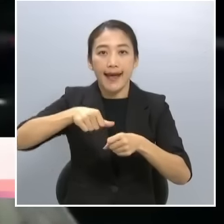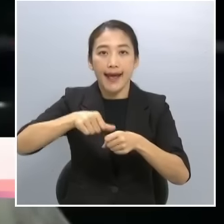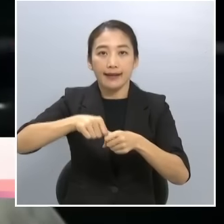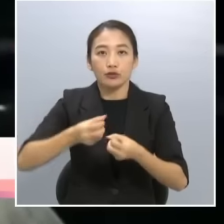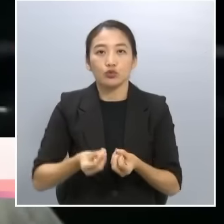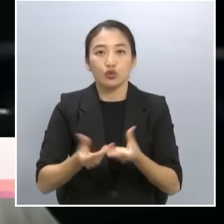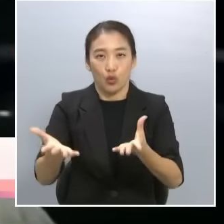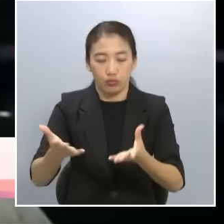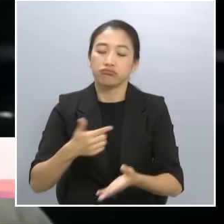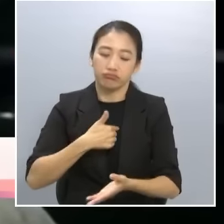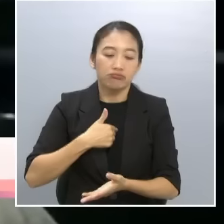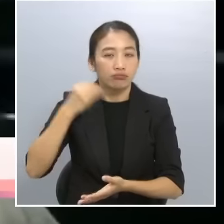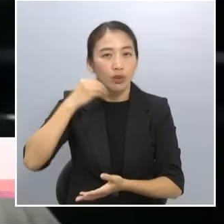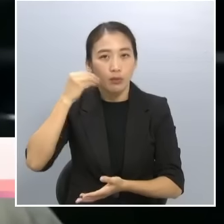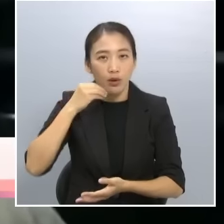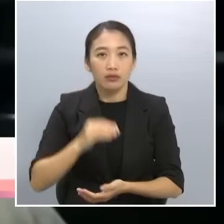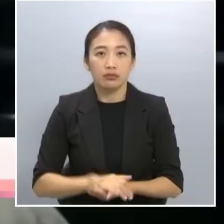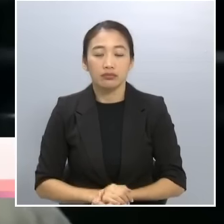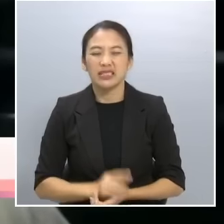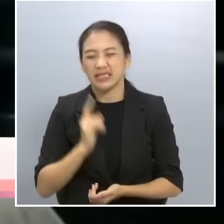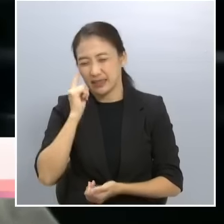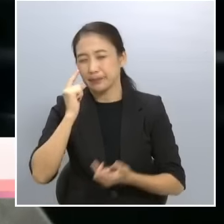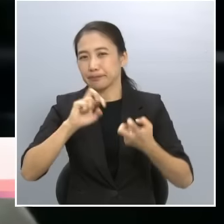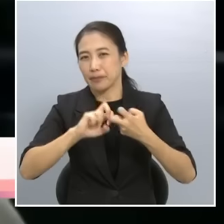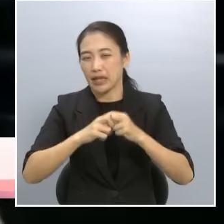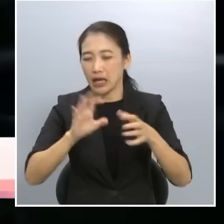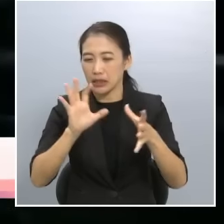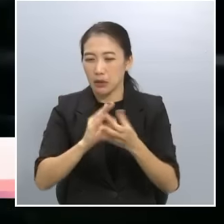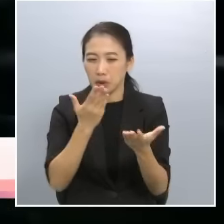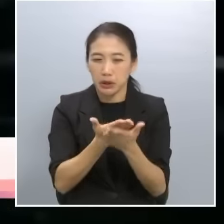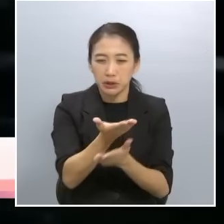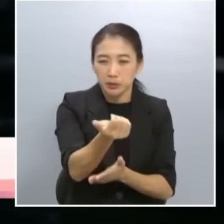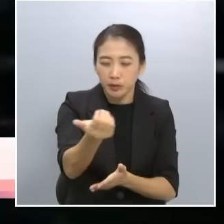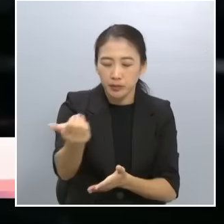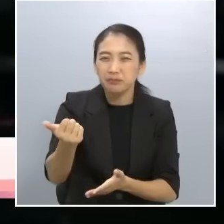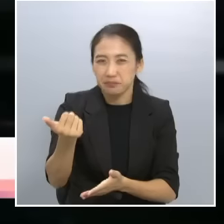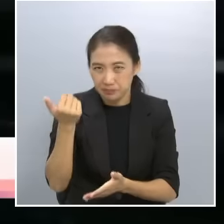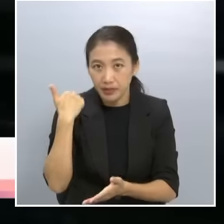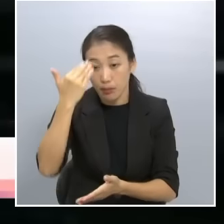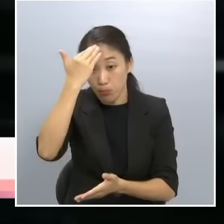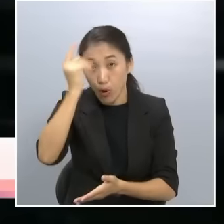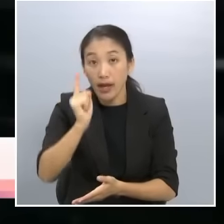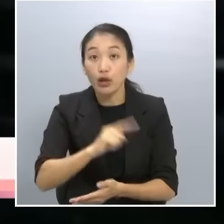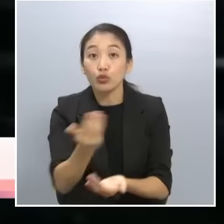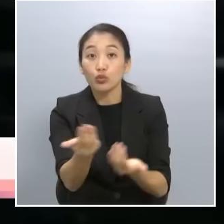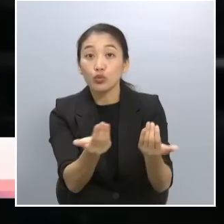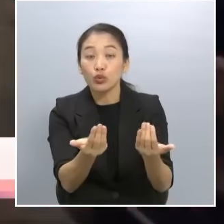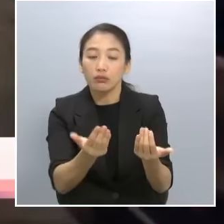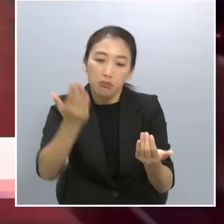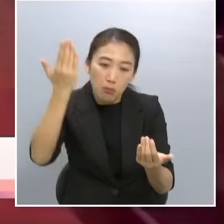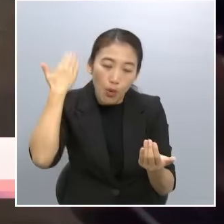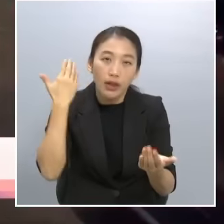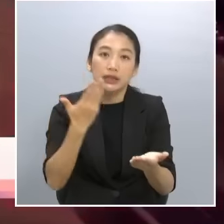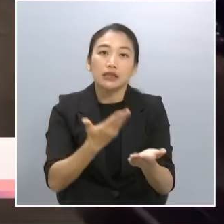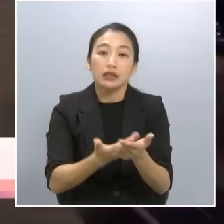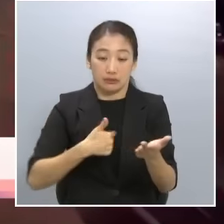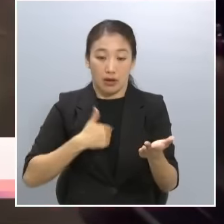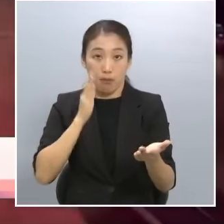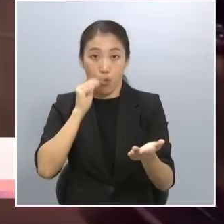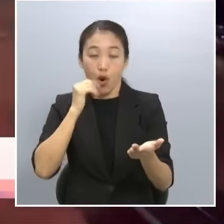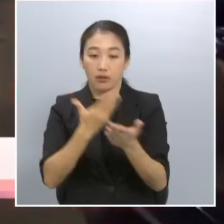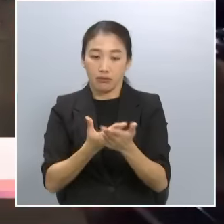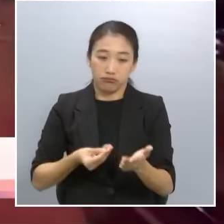การร้านพ่อคิดว่าปัญหาน่าจะมาจากเรื่องหนี้สินเพราะว่าเขาก็มาเอาเงินจากพ่อไปเหมือนกันแล้วก็ไปเอาเงินจากแฟนเขา